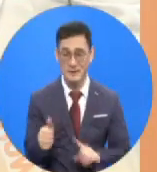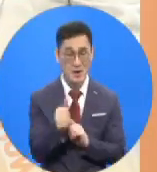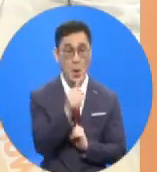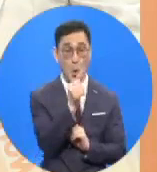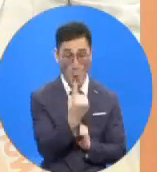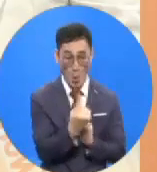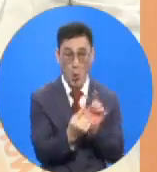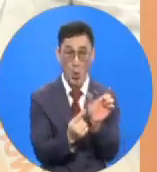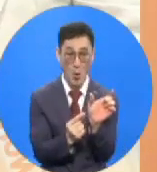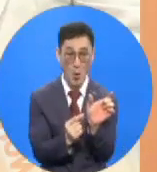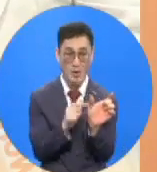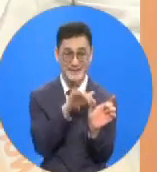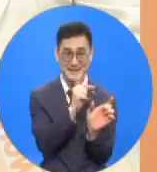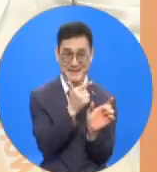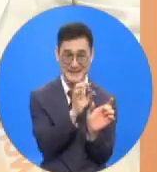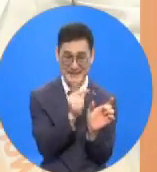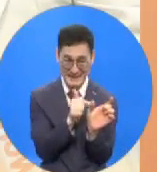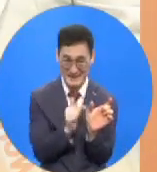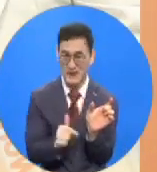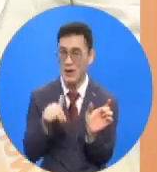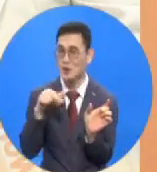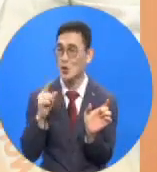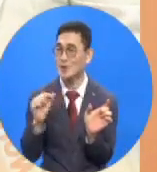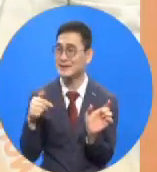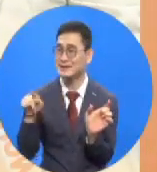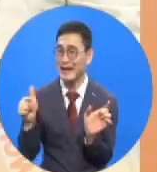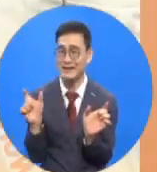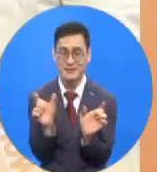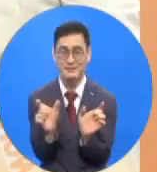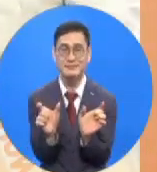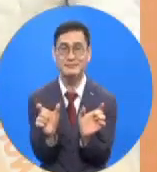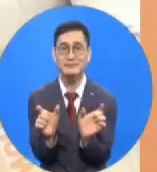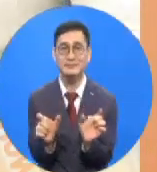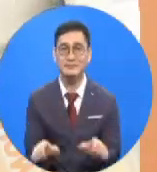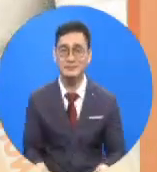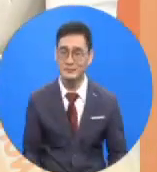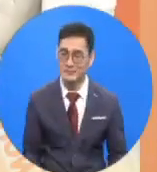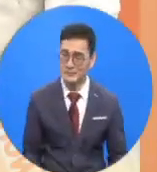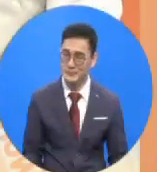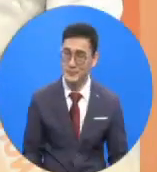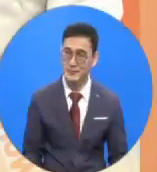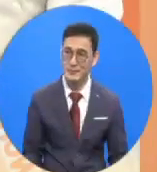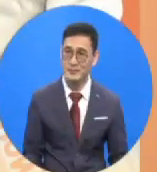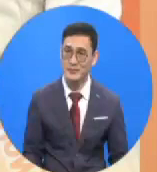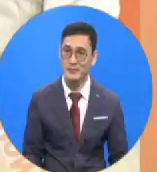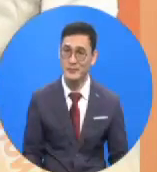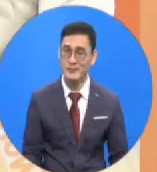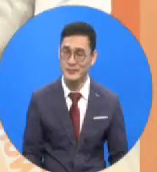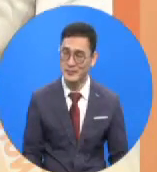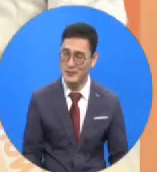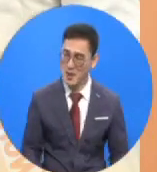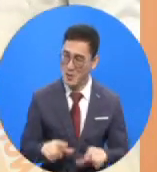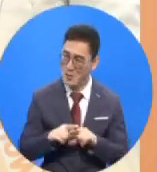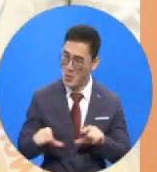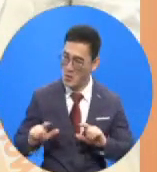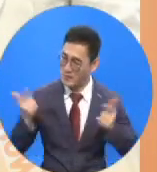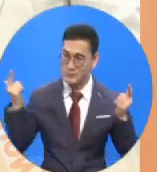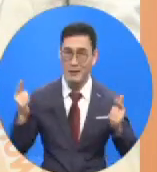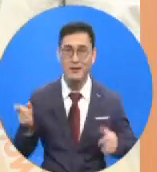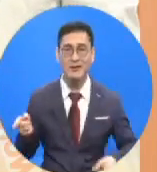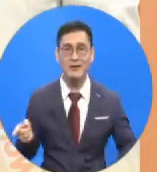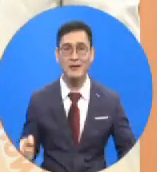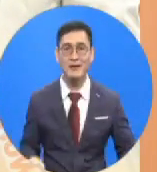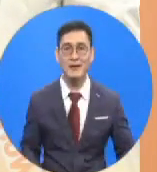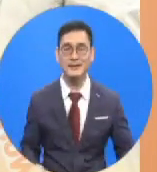근데 이혼의 필명 도 사실은 굉장히 의미가 있단 거 아니에요 일반 사람이 쓰는 그런 또 소진을 아니라고 봐요 그리고 보니 이제